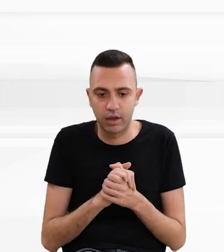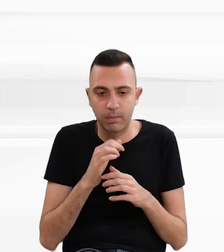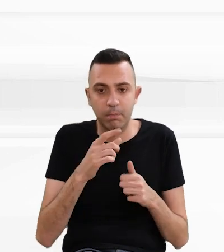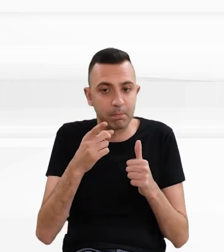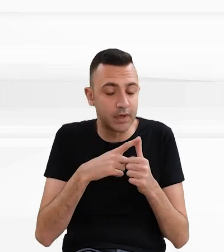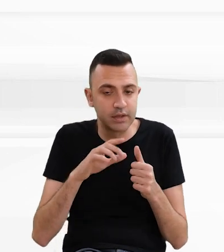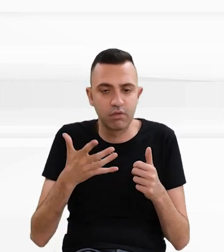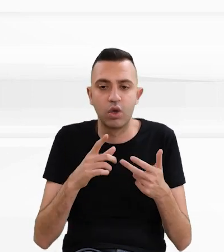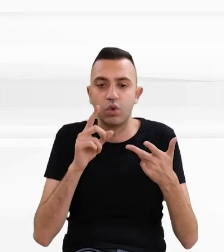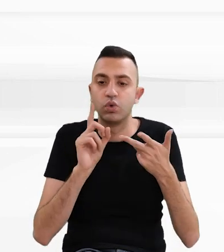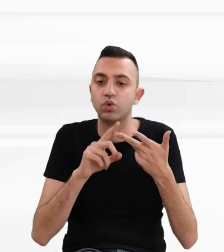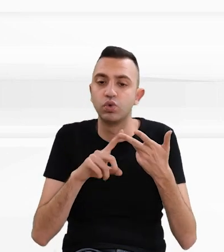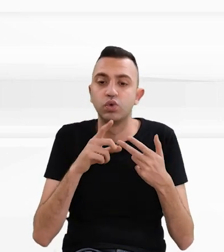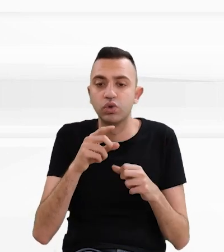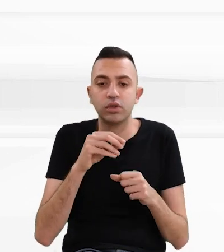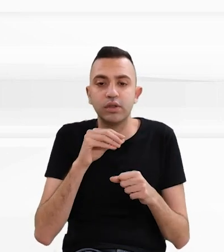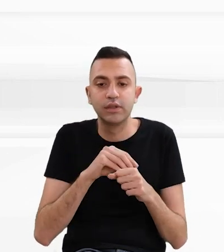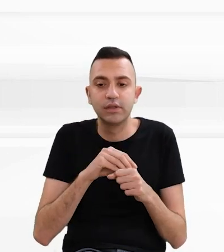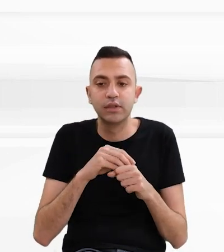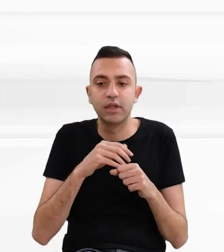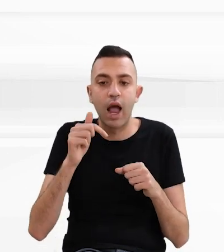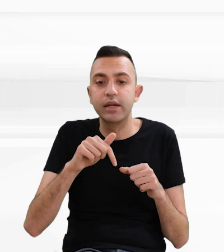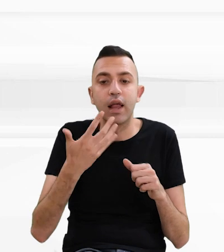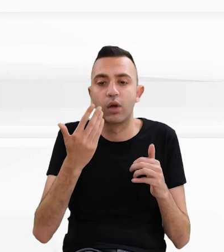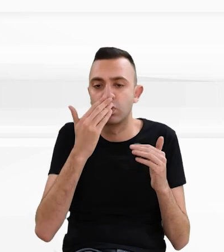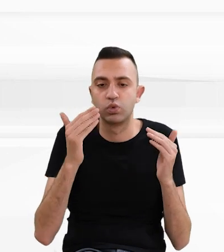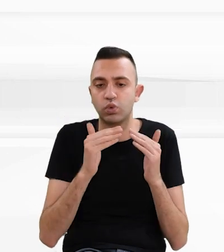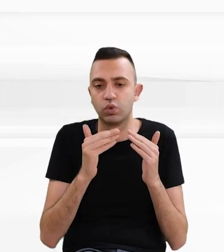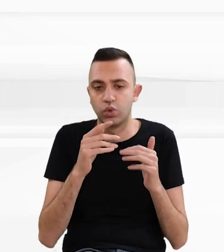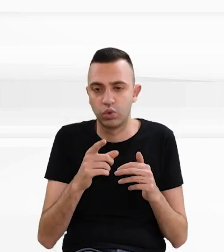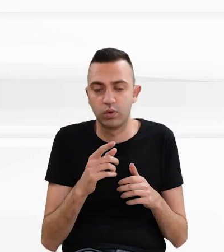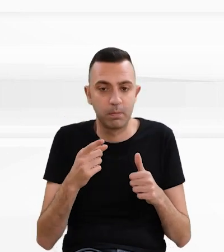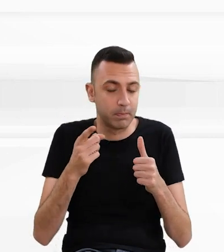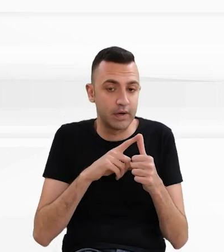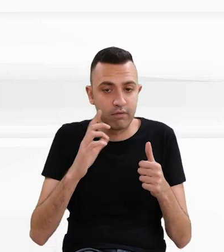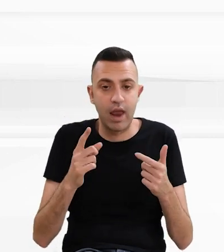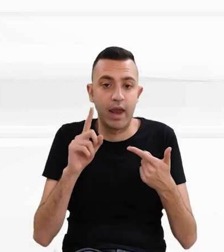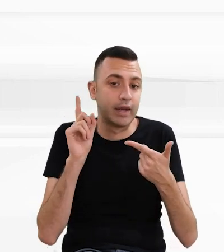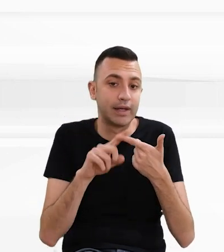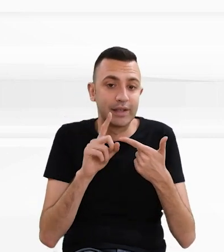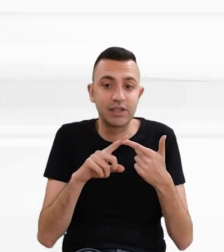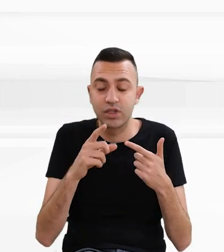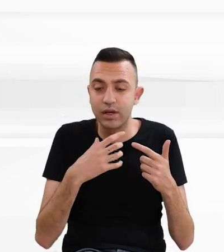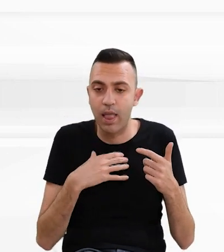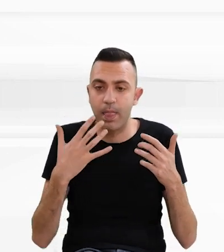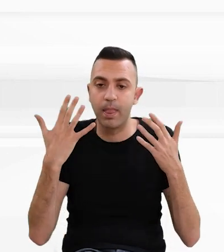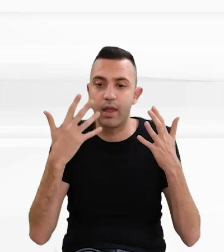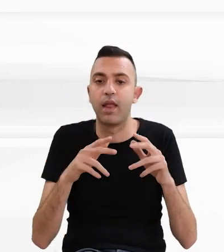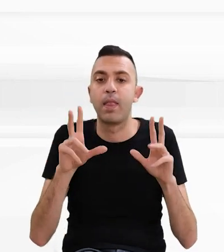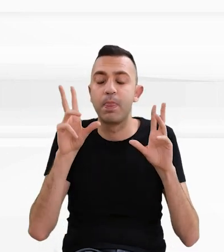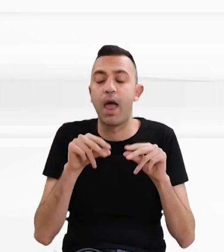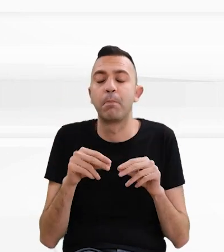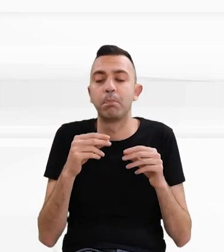bir ve üçüncü haneye gelmesi gereken burayı rakamları aşağıdakilerden hangisidir şimdi Birinci ve ikinciye gelmesi gereken